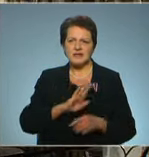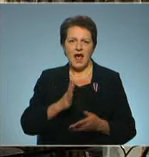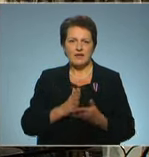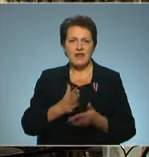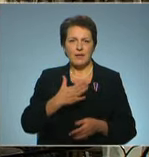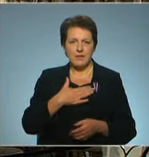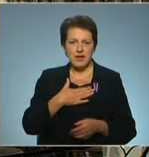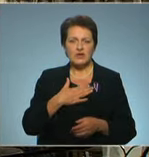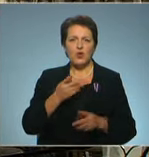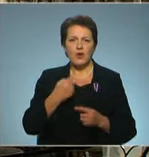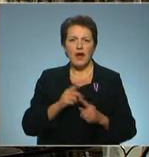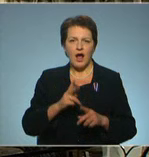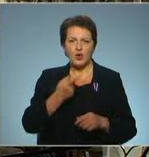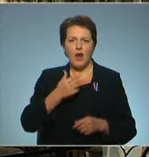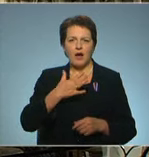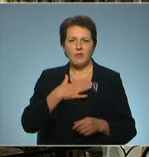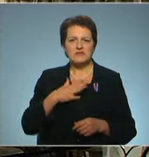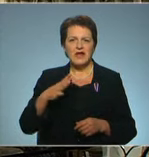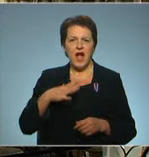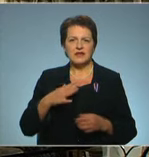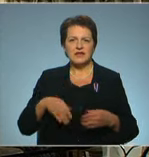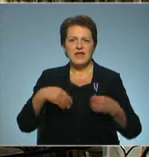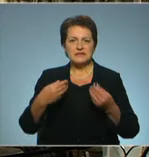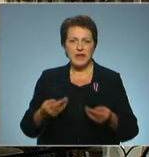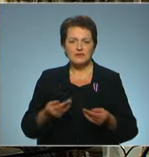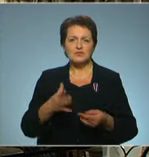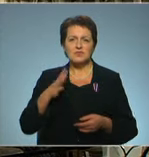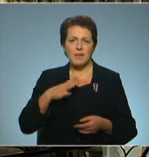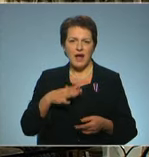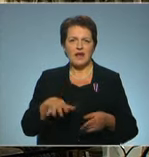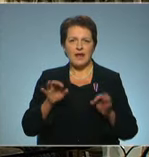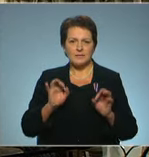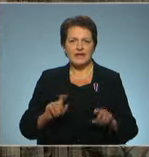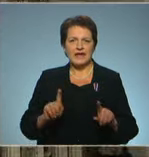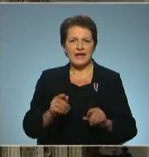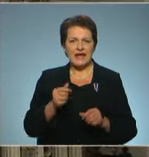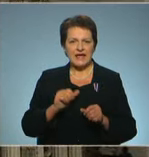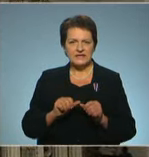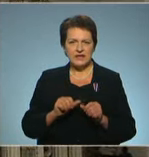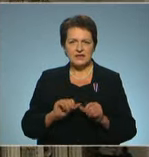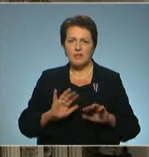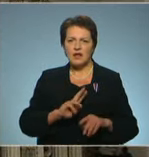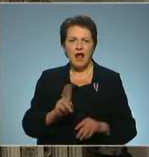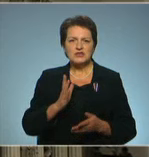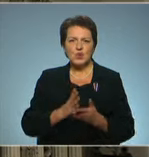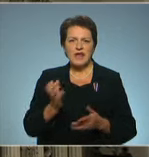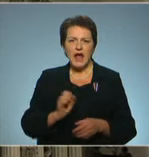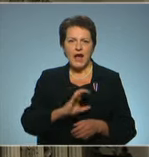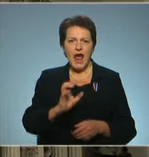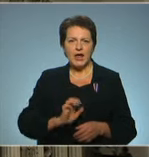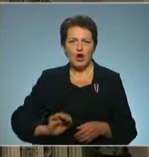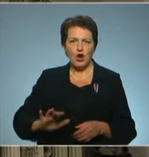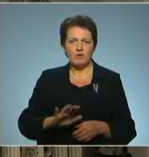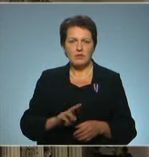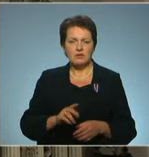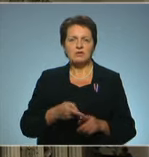un ka no mums gaidītais pienesums pagaidām ir patiešām niecīgs. Bet kas notiek ar Eiropu? Tas